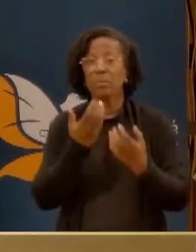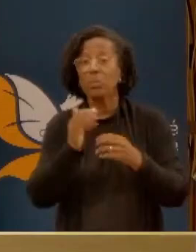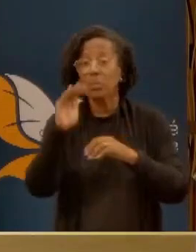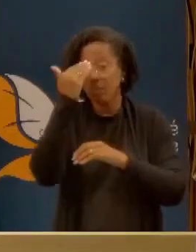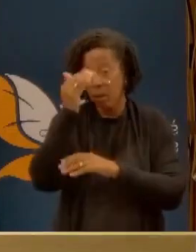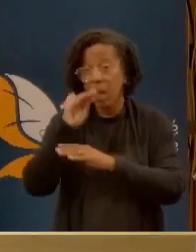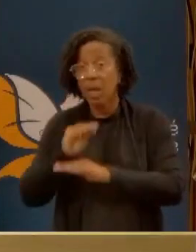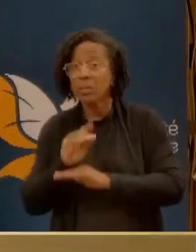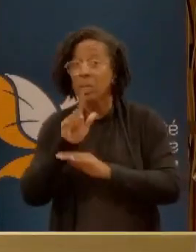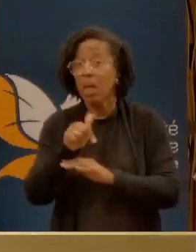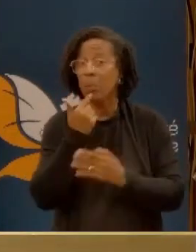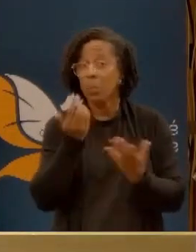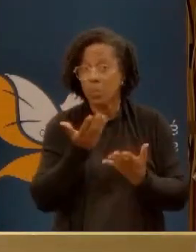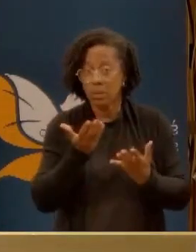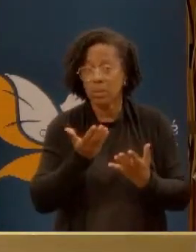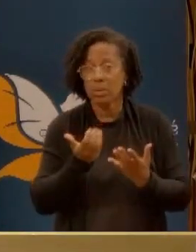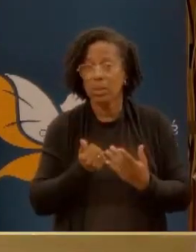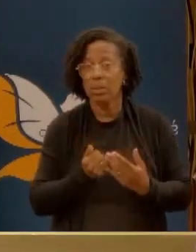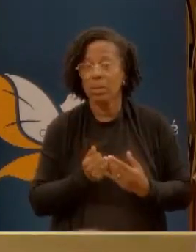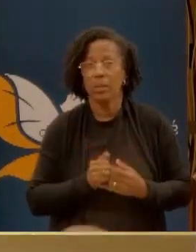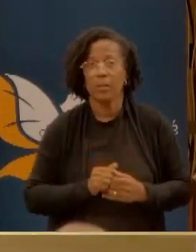garantie qu'on a